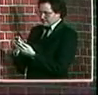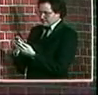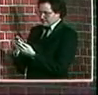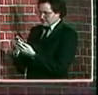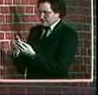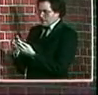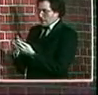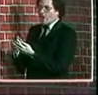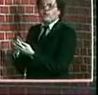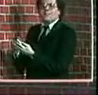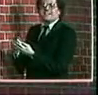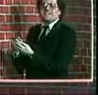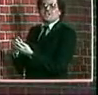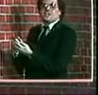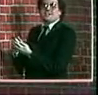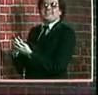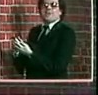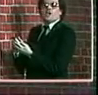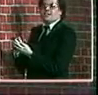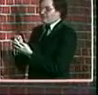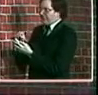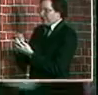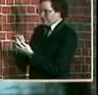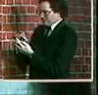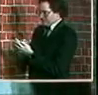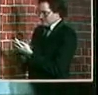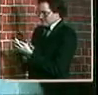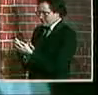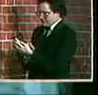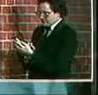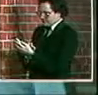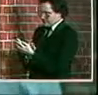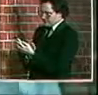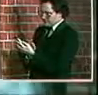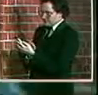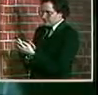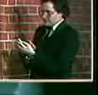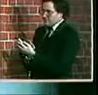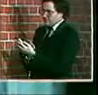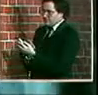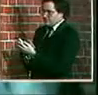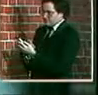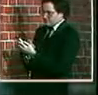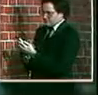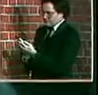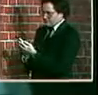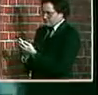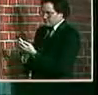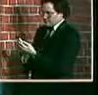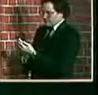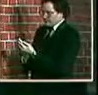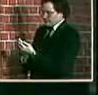szét a szárnyomban, ugye az a probléma, hogy... A magyar tétes a régi archív film. Tudjuk magára, hogy így jó, legalább, hogy az bőrösom a